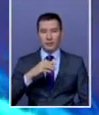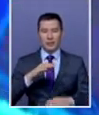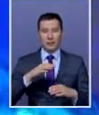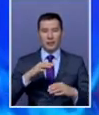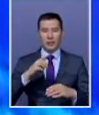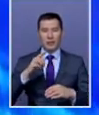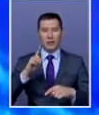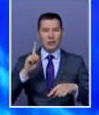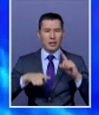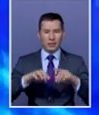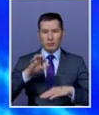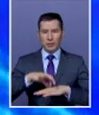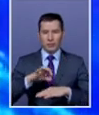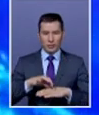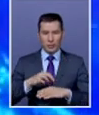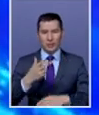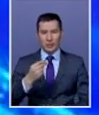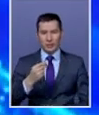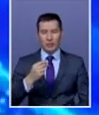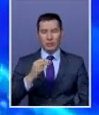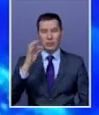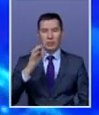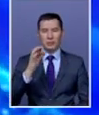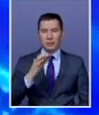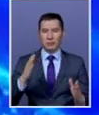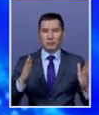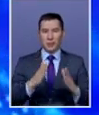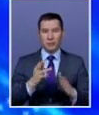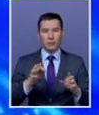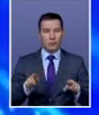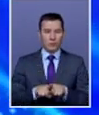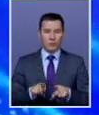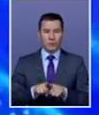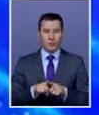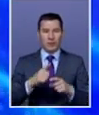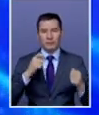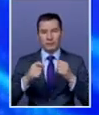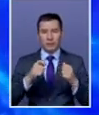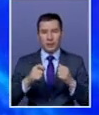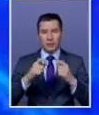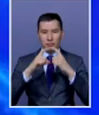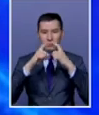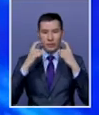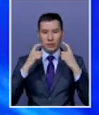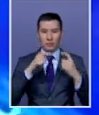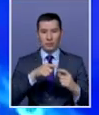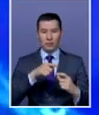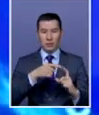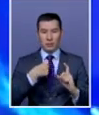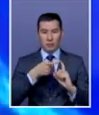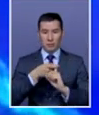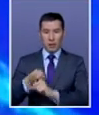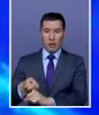взрослые. По статистике мы видим, что там процент довольно низкий. Но тем не менее они являются переносчиками этих болезней и